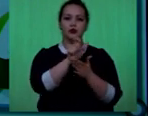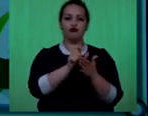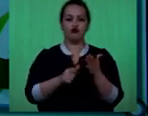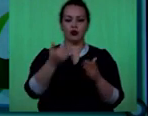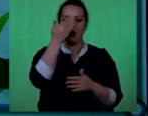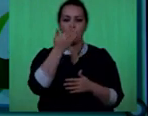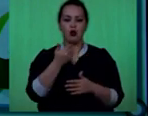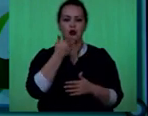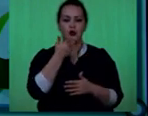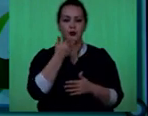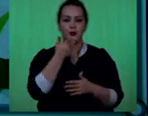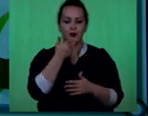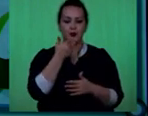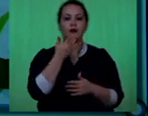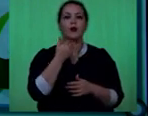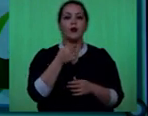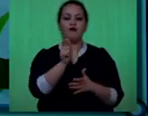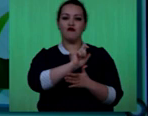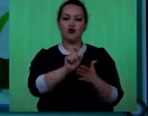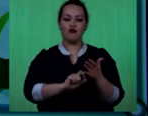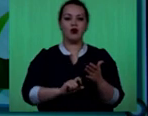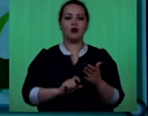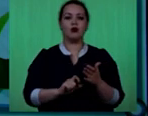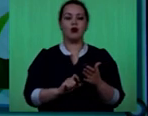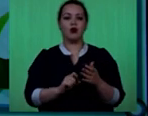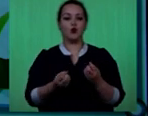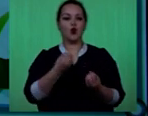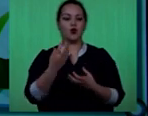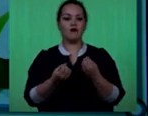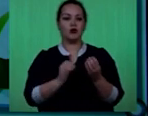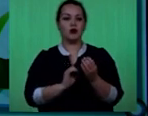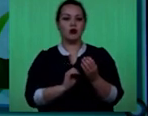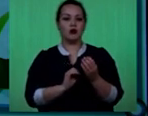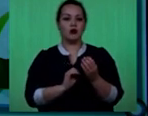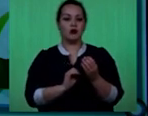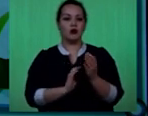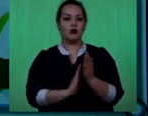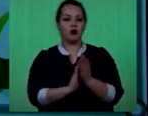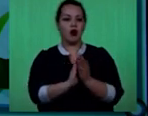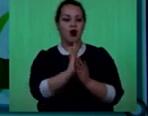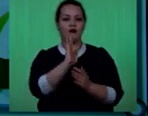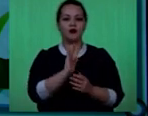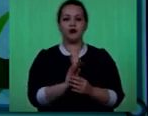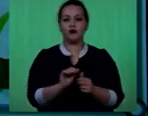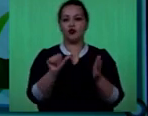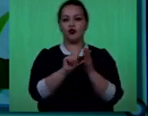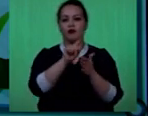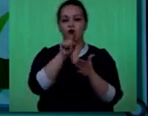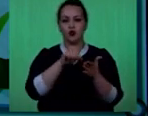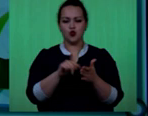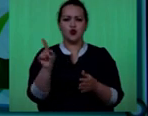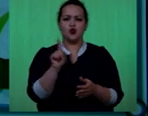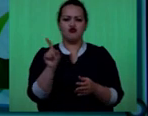лето стихотворений расцвели травы шестой вопрос что